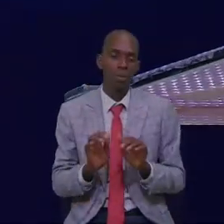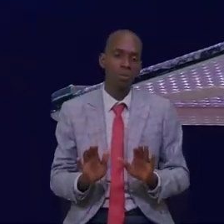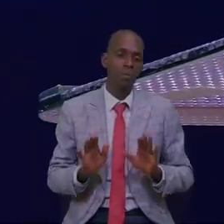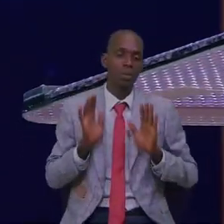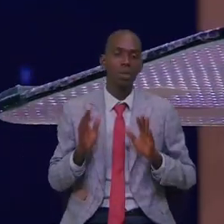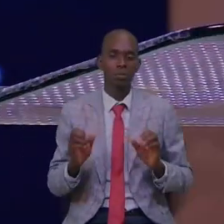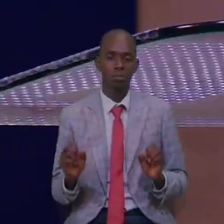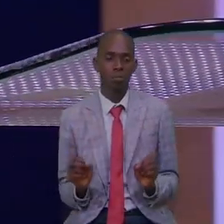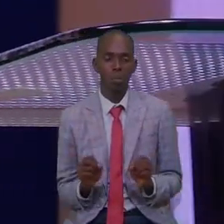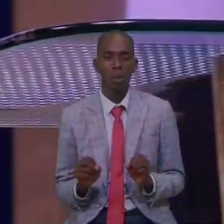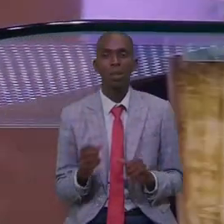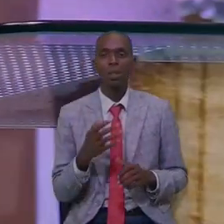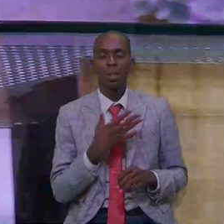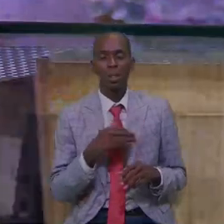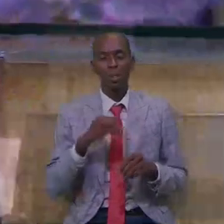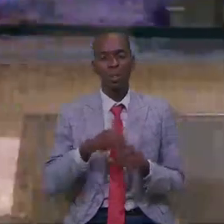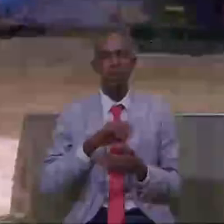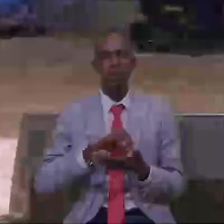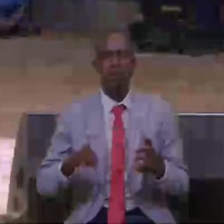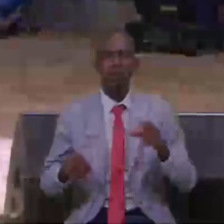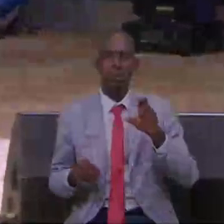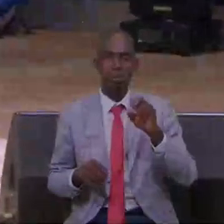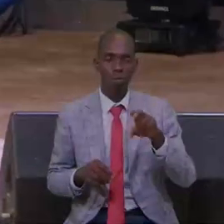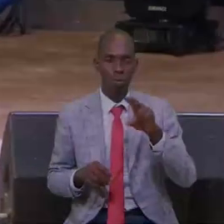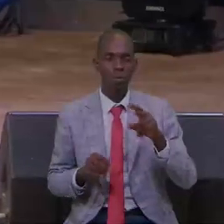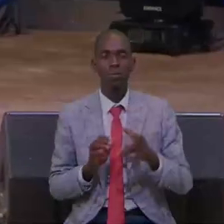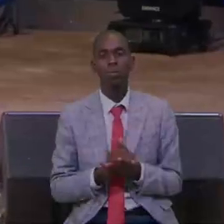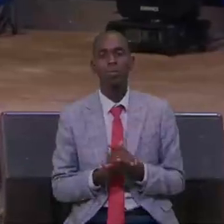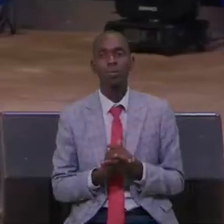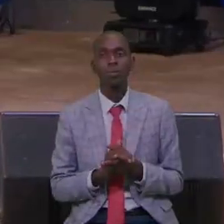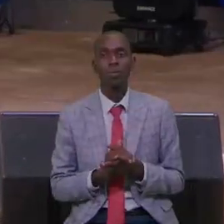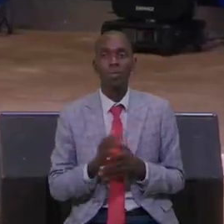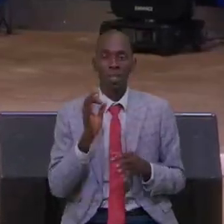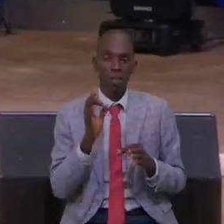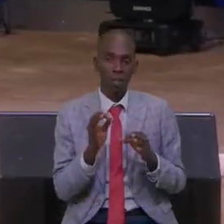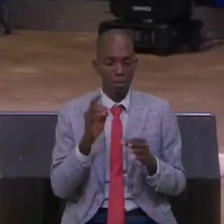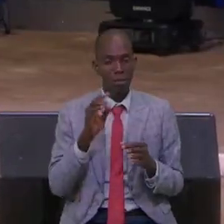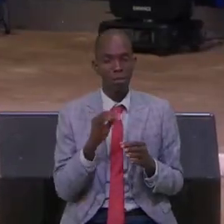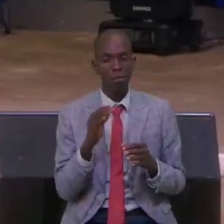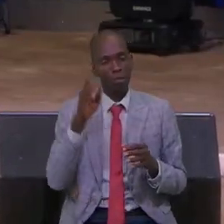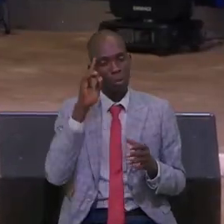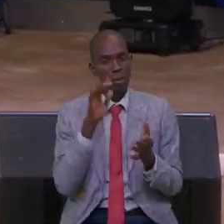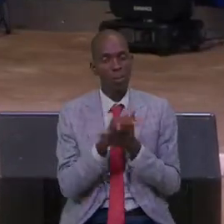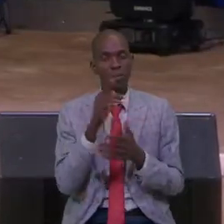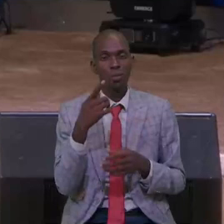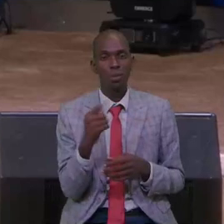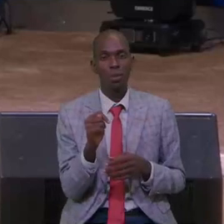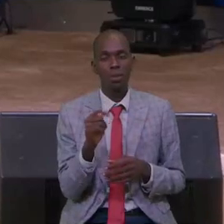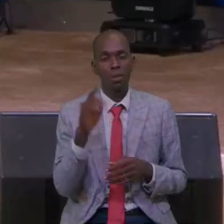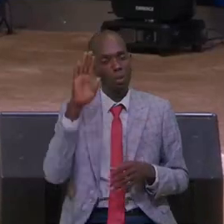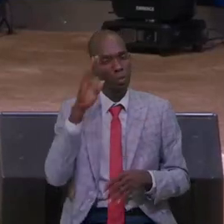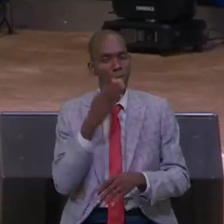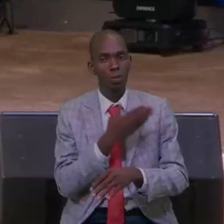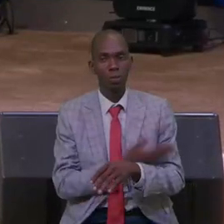avec tremblement. Verset 12. Baisez le Fils. Croyez au Fils.